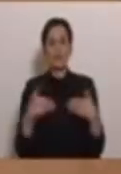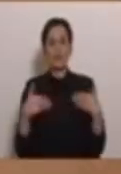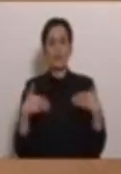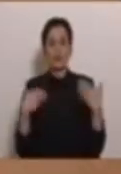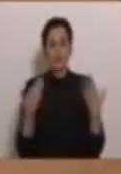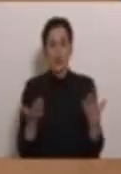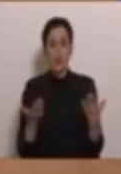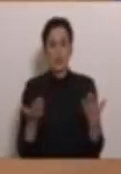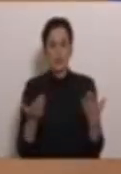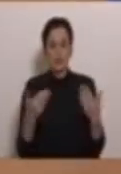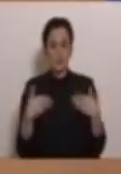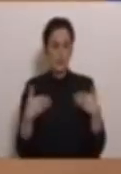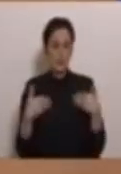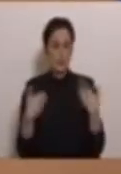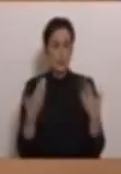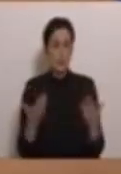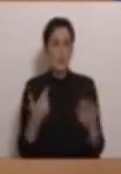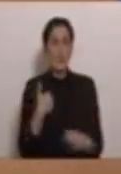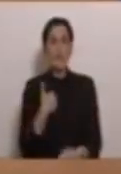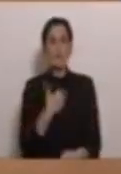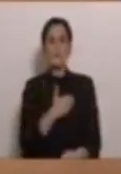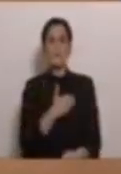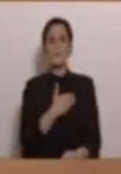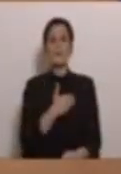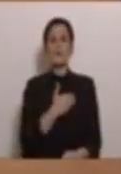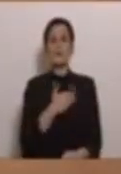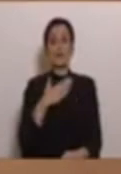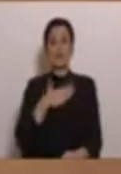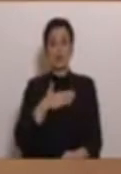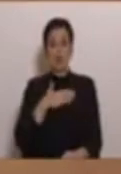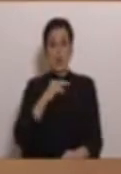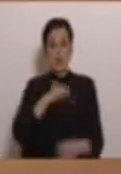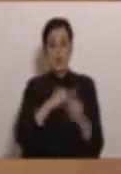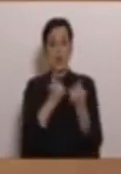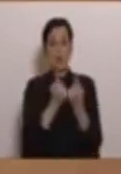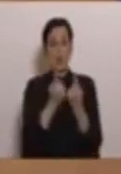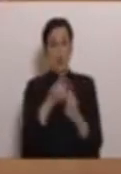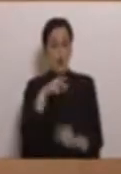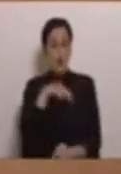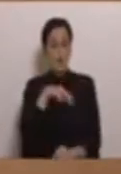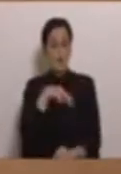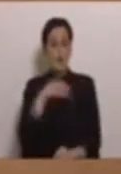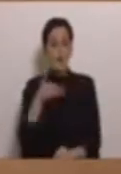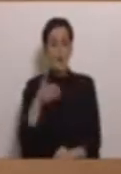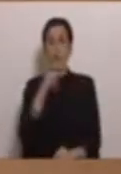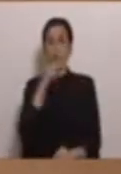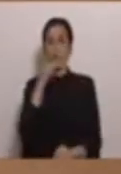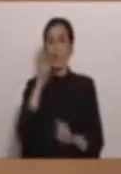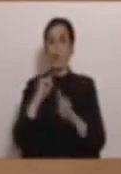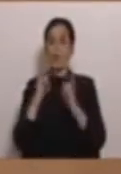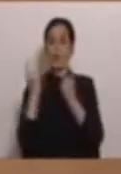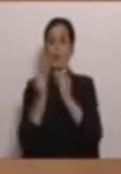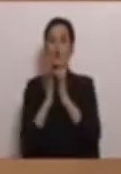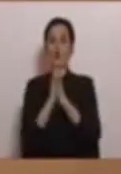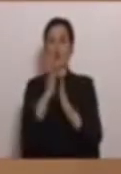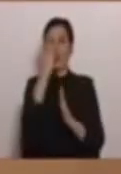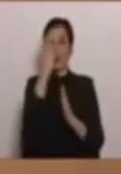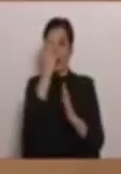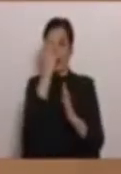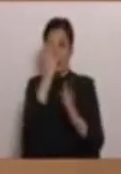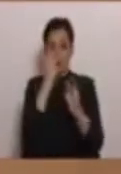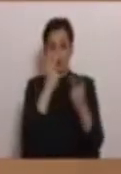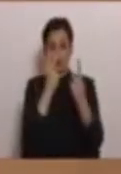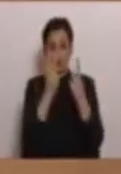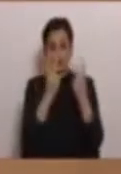მოგესალმებით. მოგესალმებით და მე მინდა ჩემს კოლეგებს უკვე პარლამენტში უმრავლესობიდან თქო რომ აი ფოტოებს შეხედოთ, რა თუ